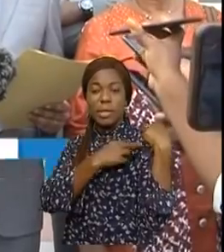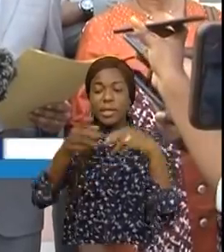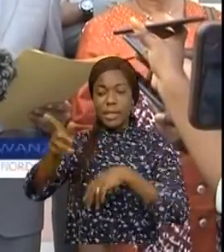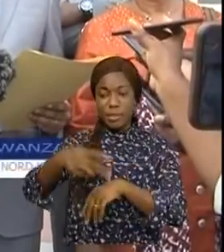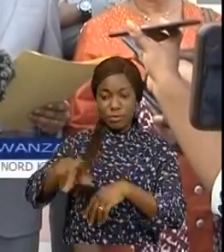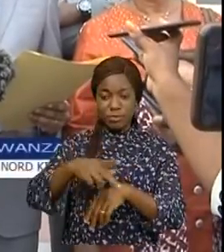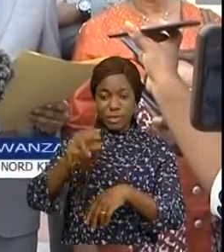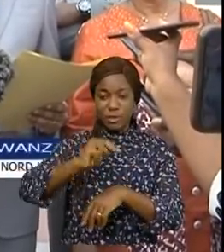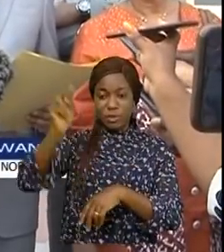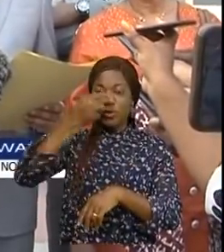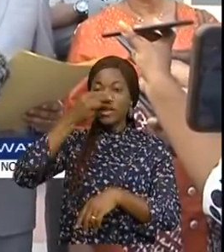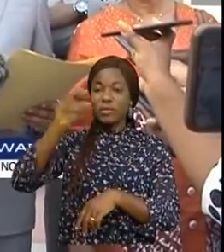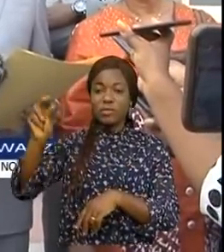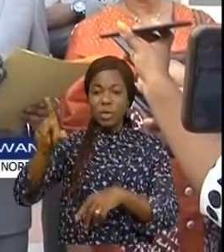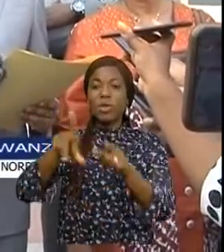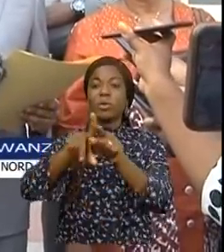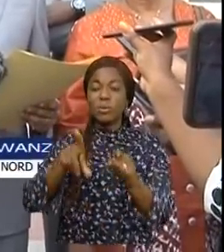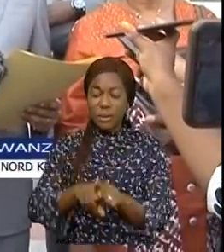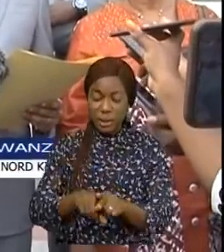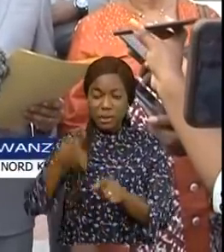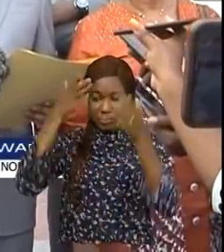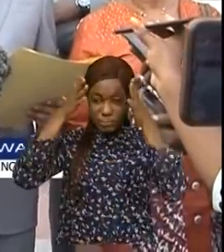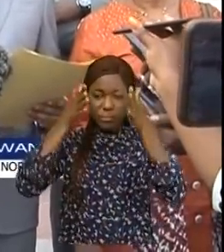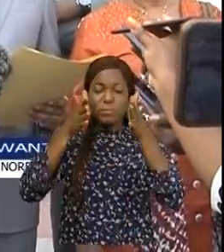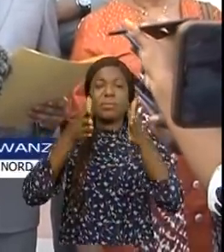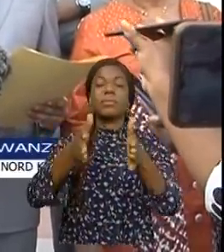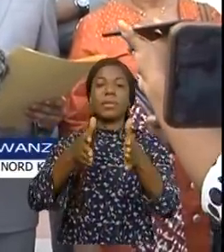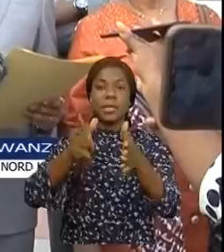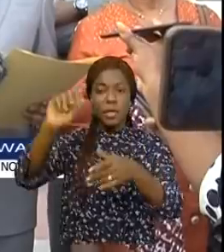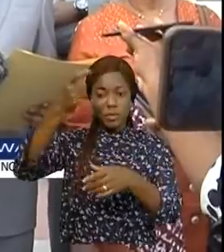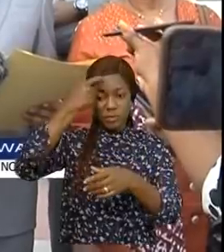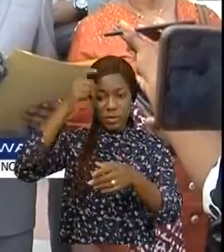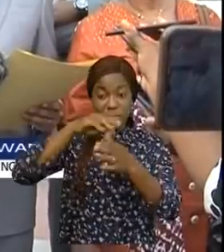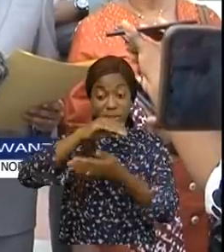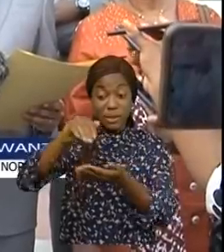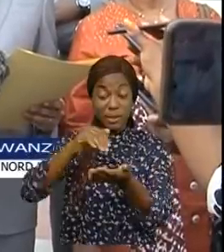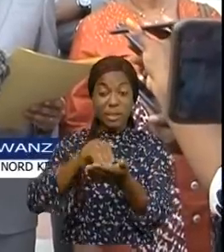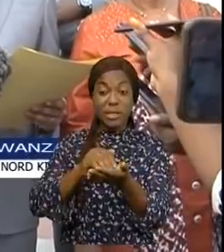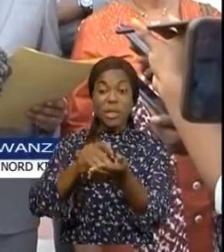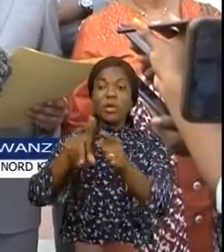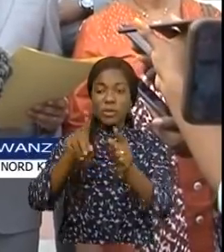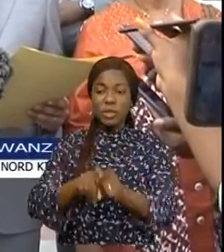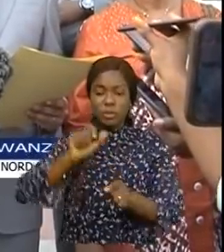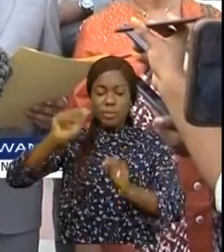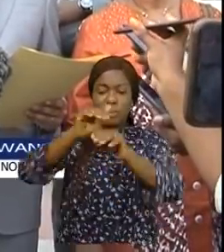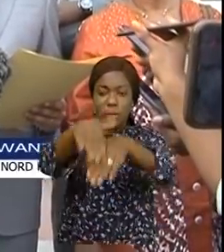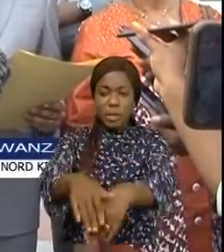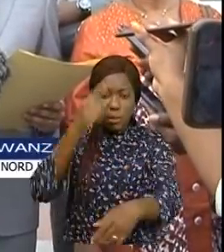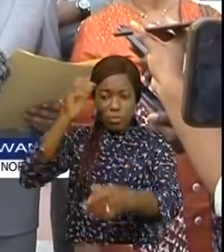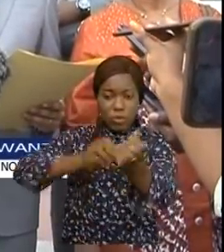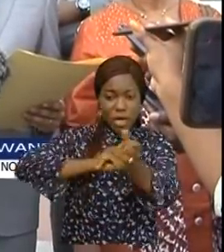Kivu, mais également la promptitude avec laquelle le gouvernement central s'est engagé en